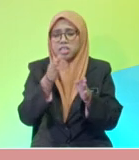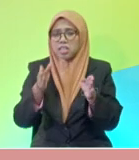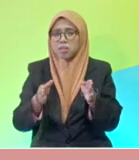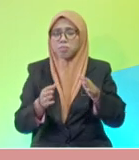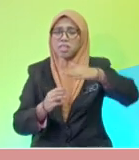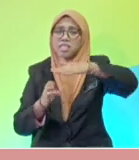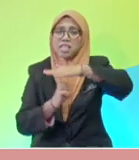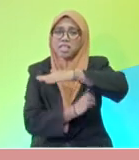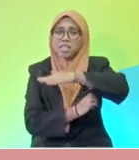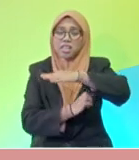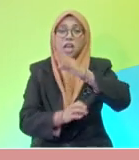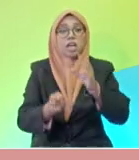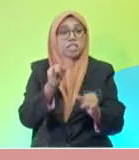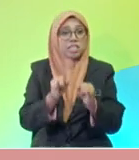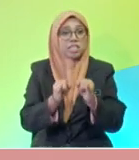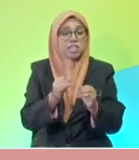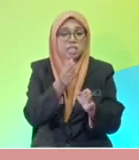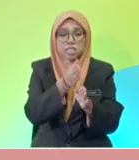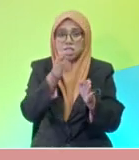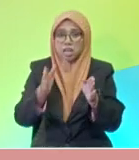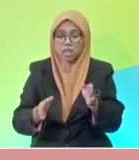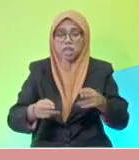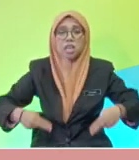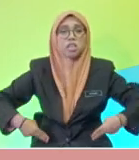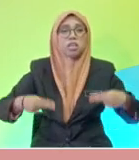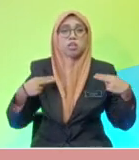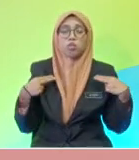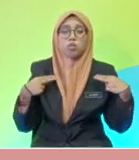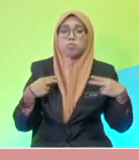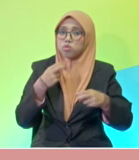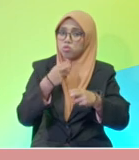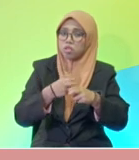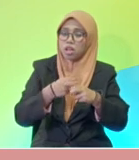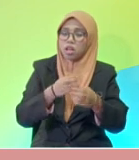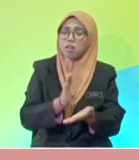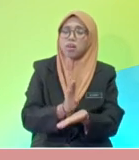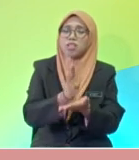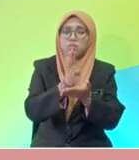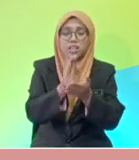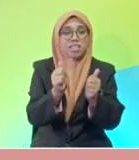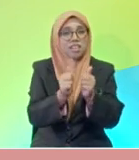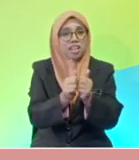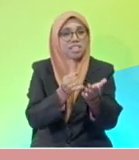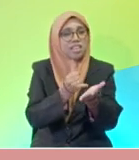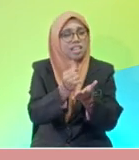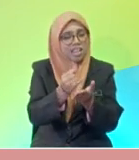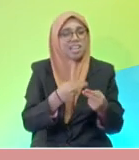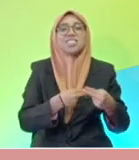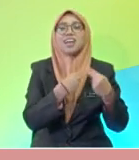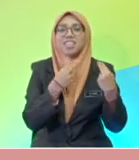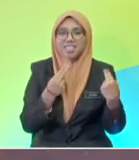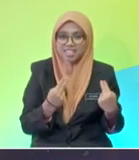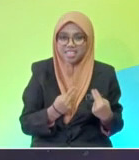jika Jiran hidupnya susah bantulah dengan seikhlas hati